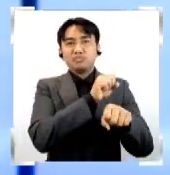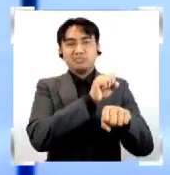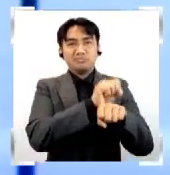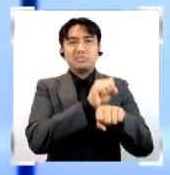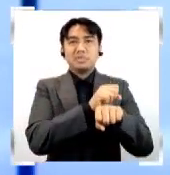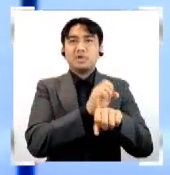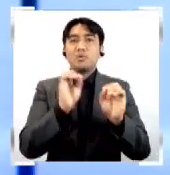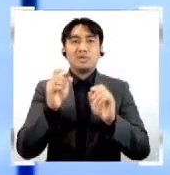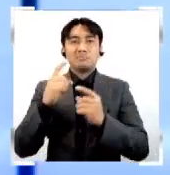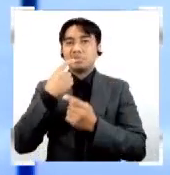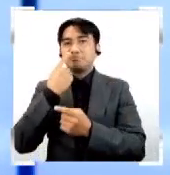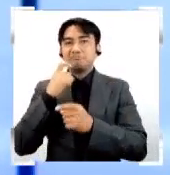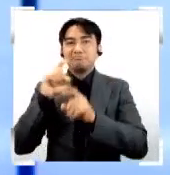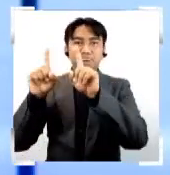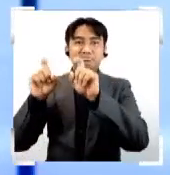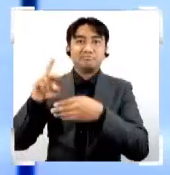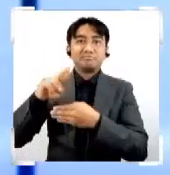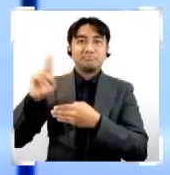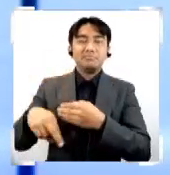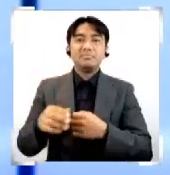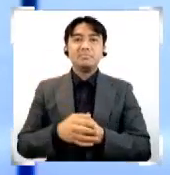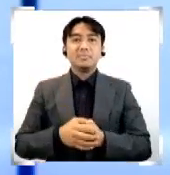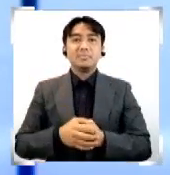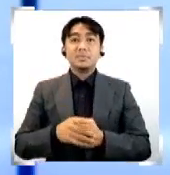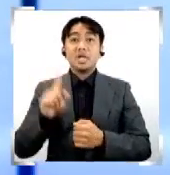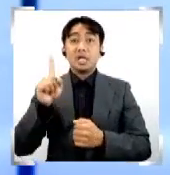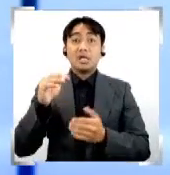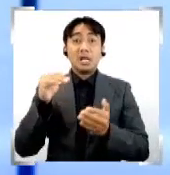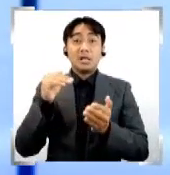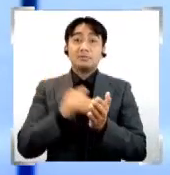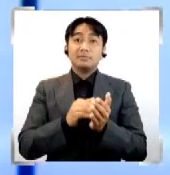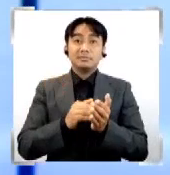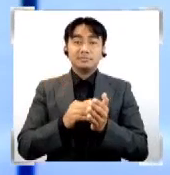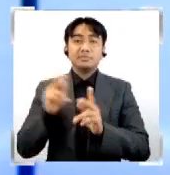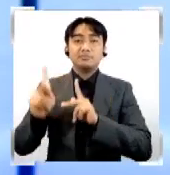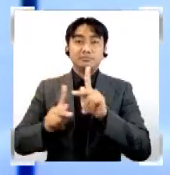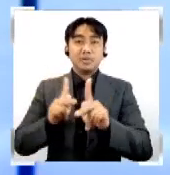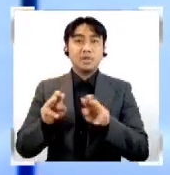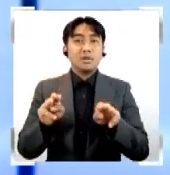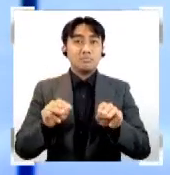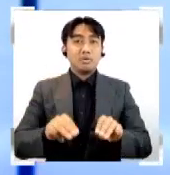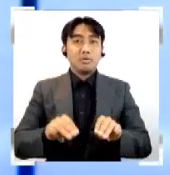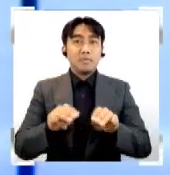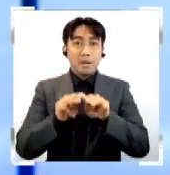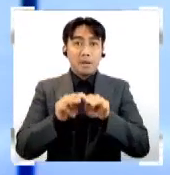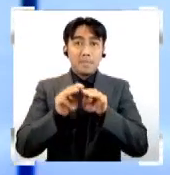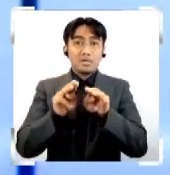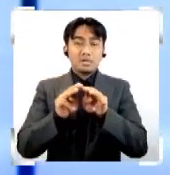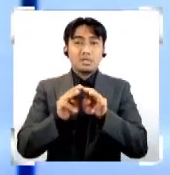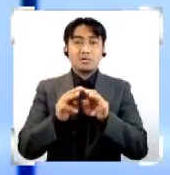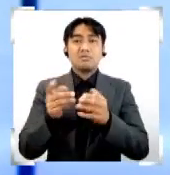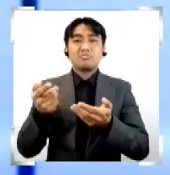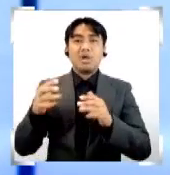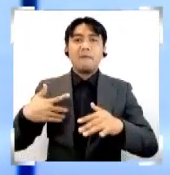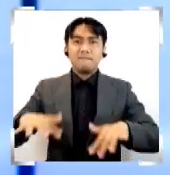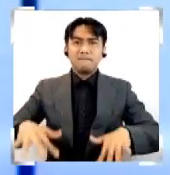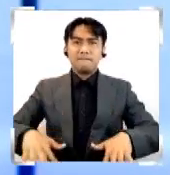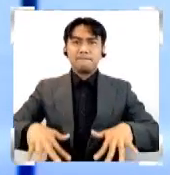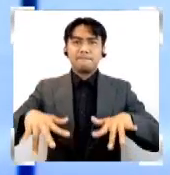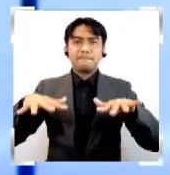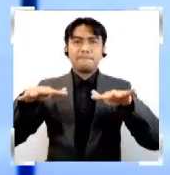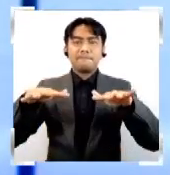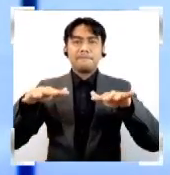Mahigit 1,000 taga-Marikina ang napalikas dahil sa pagtaas ng tubig sa Marikina River. Tuloy ang ulan at baha sa ilang pambahagi ng